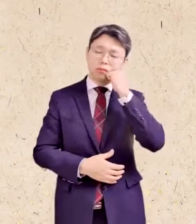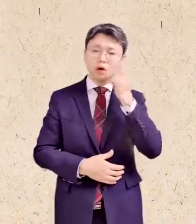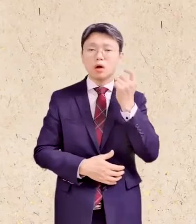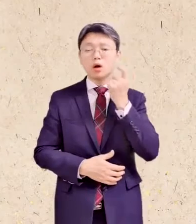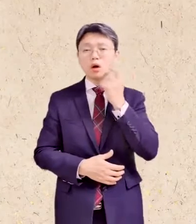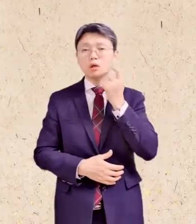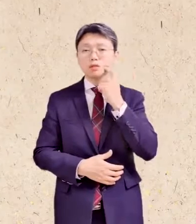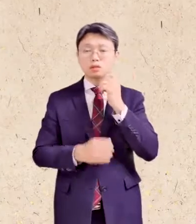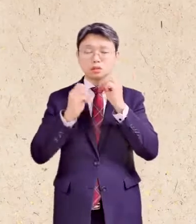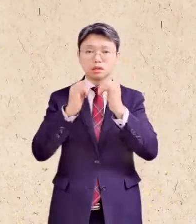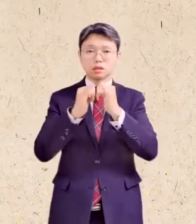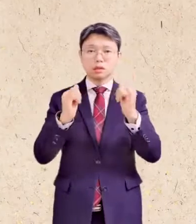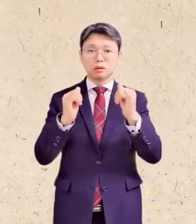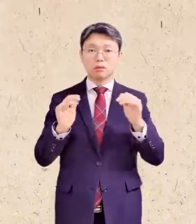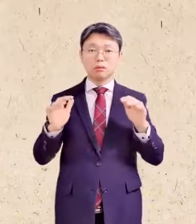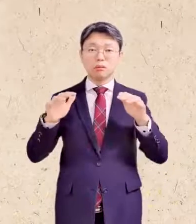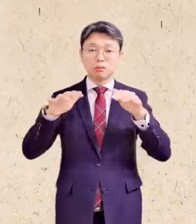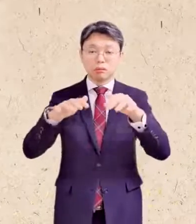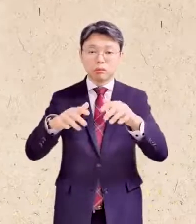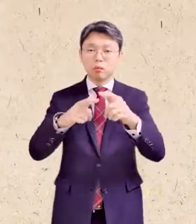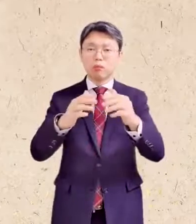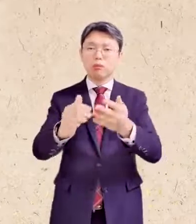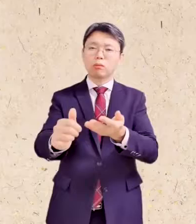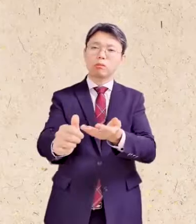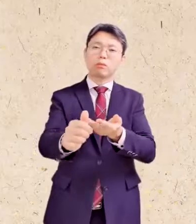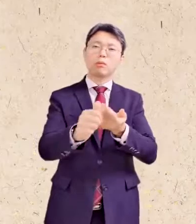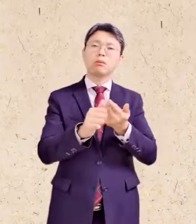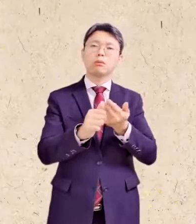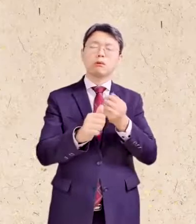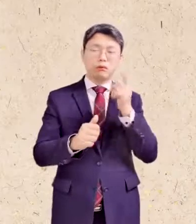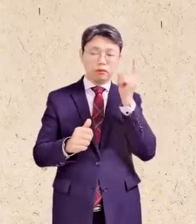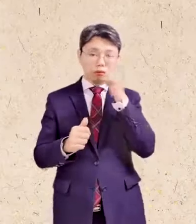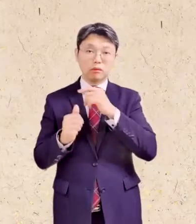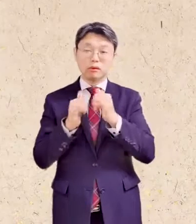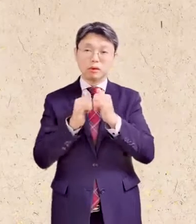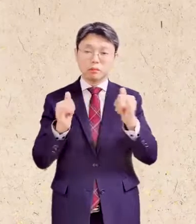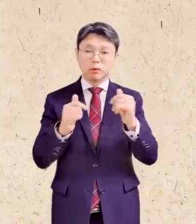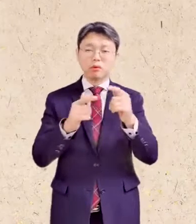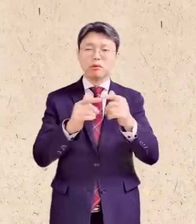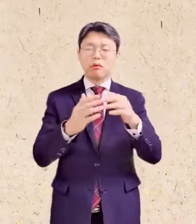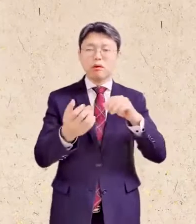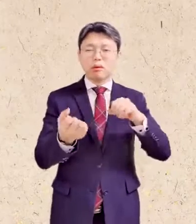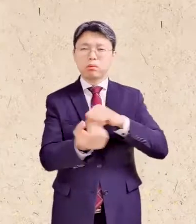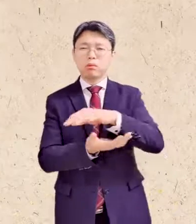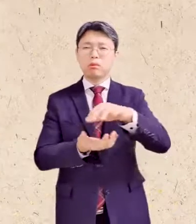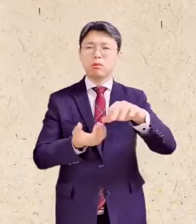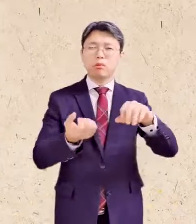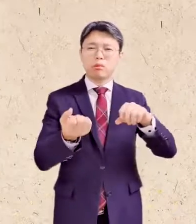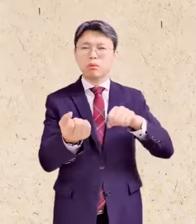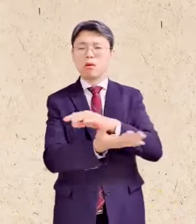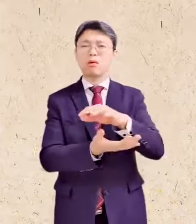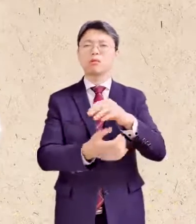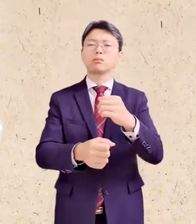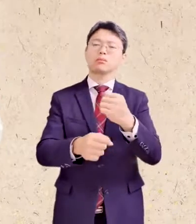이렇게 어렵다 보니 거짓 선지자들이 나타나 교회를 미혹하고 부도덕하거나 악한 사람들이 교회를